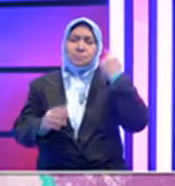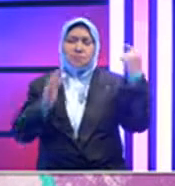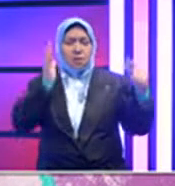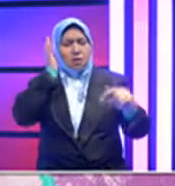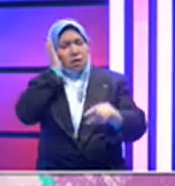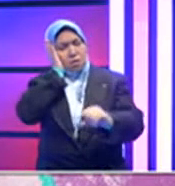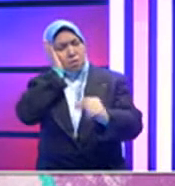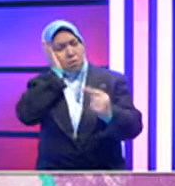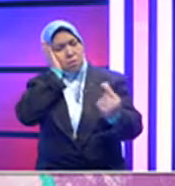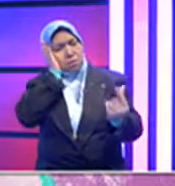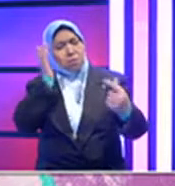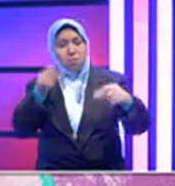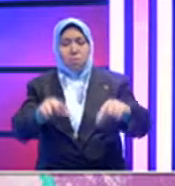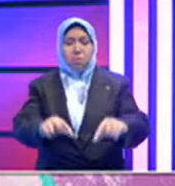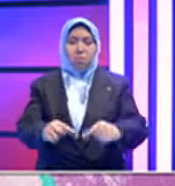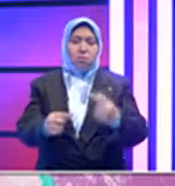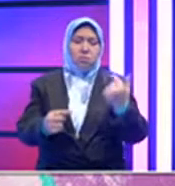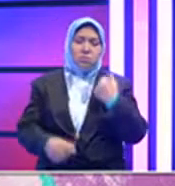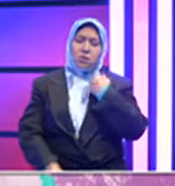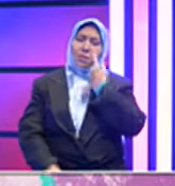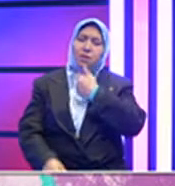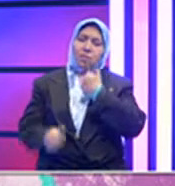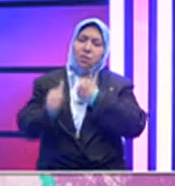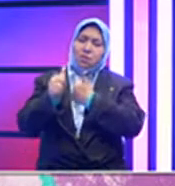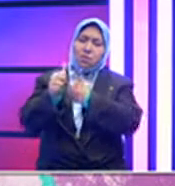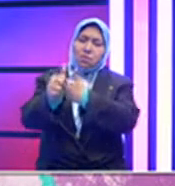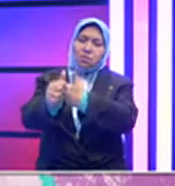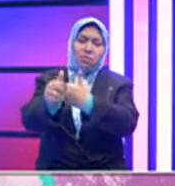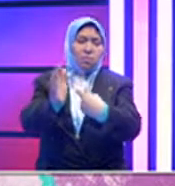Alquran Ava many Tata